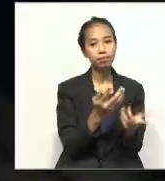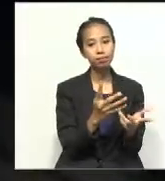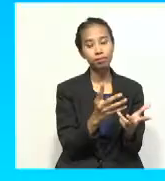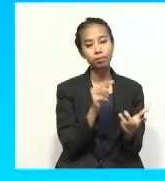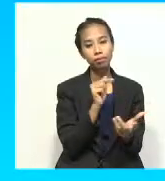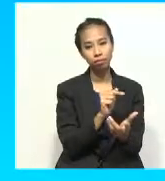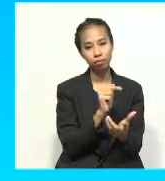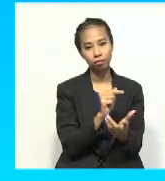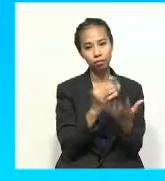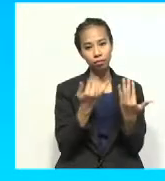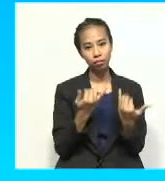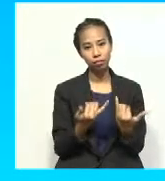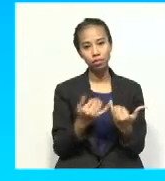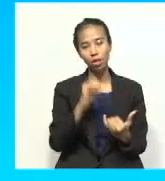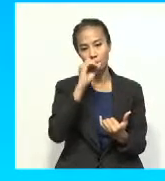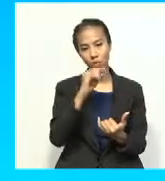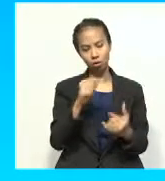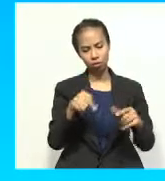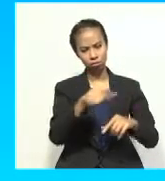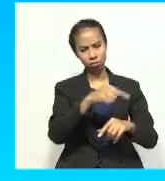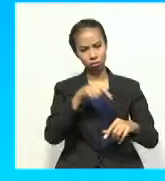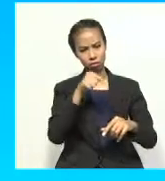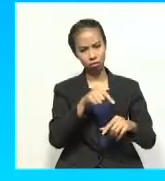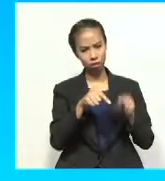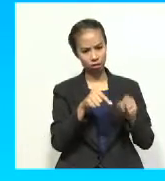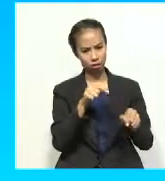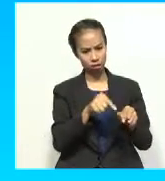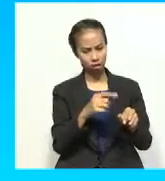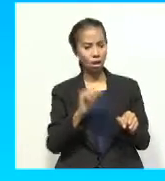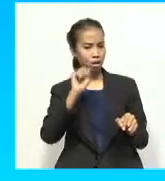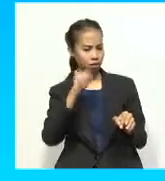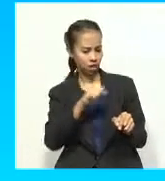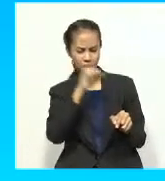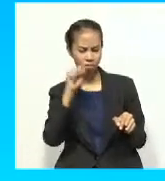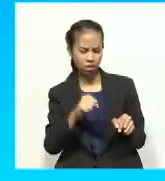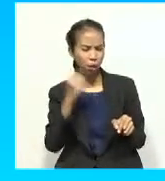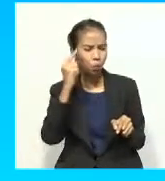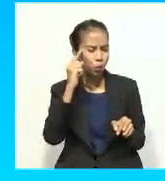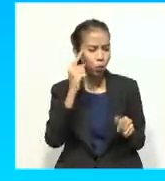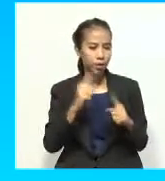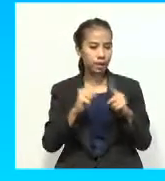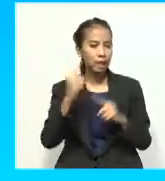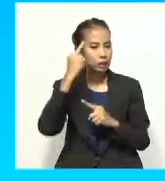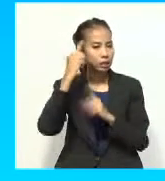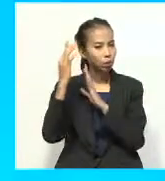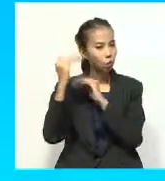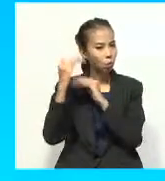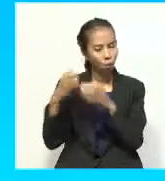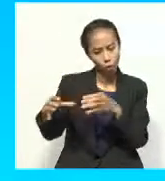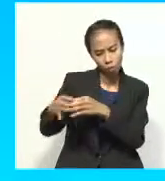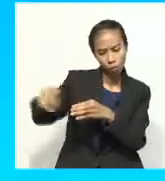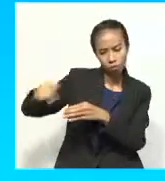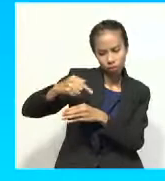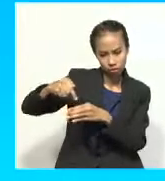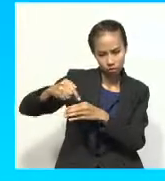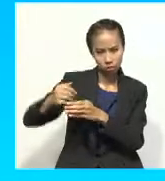กูลยังยืนยันนะครับว่าไม่ยืนยันนะครับว่าตำแหน่งดังกล่าวเนี่ยเป็นจุดเดียวกับที่ตนเองตั้งข้อสังเกตไว้หรือไม่นะครับแต่หวังนะครับว่าเจ้าหน้าที่ชุดปฏิบัติ